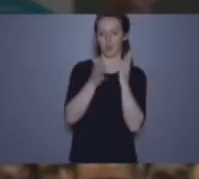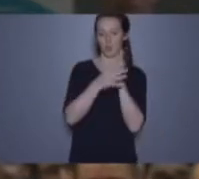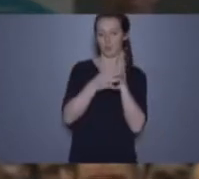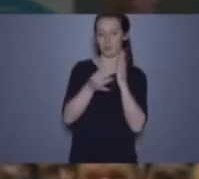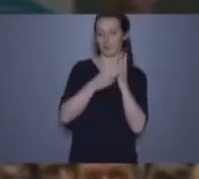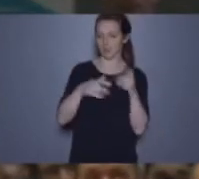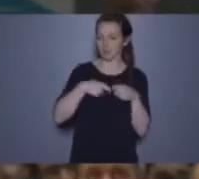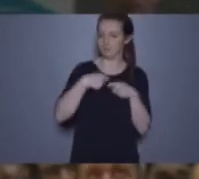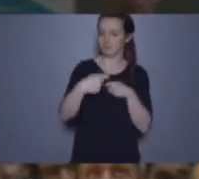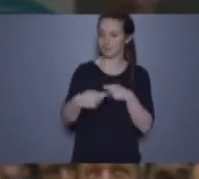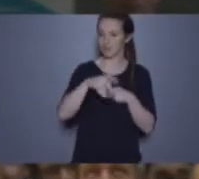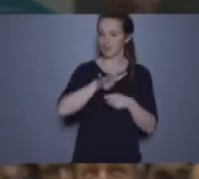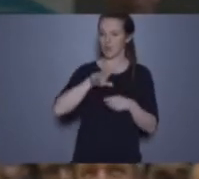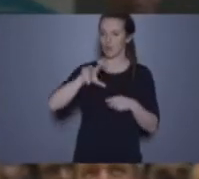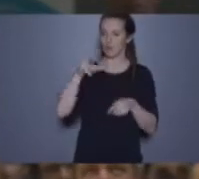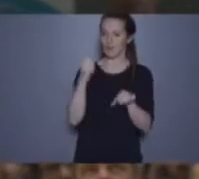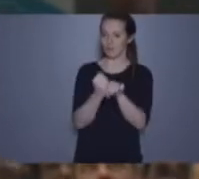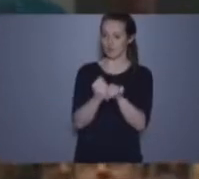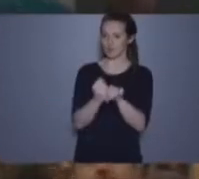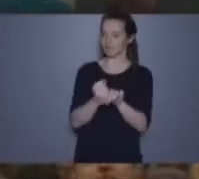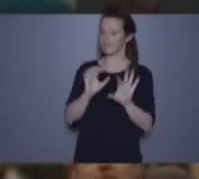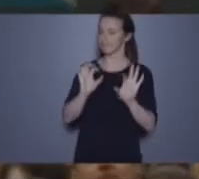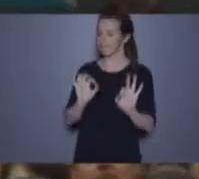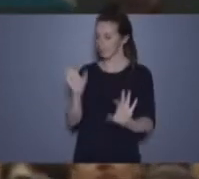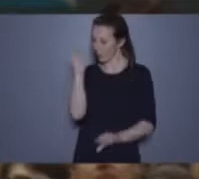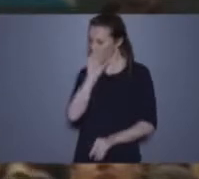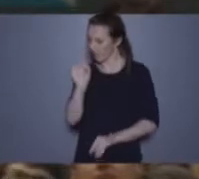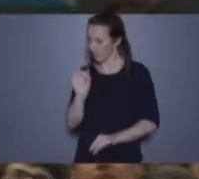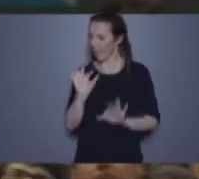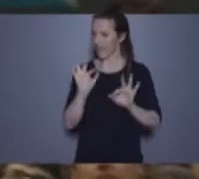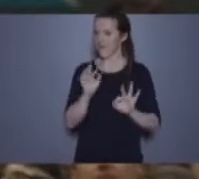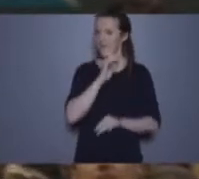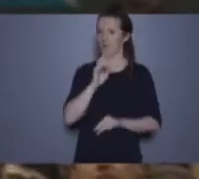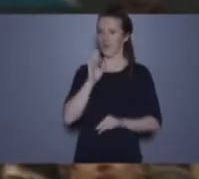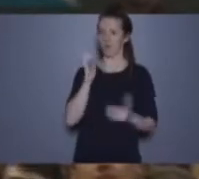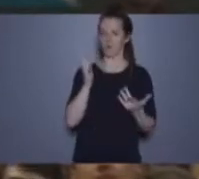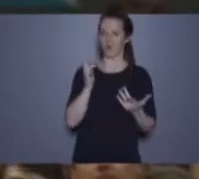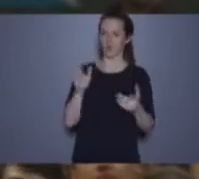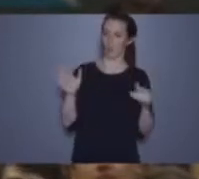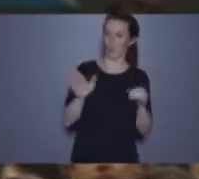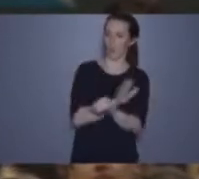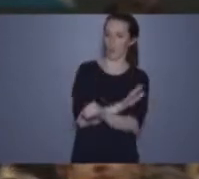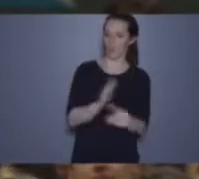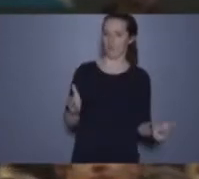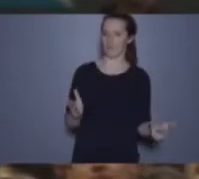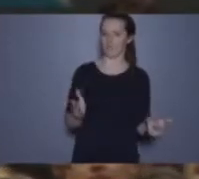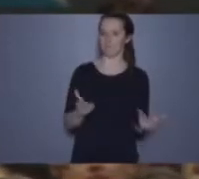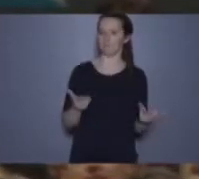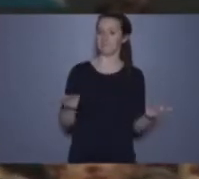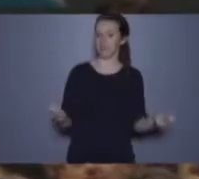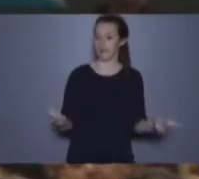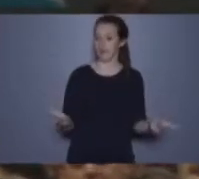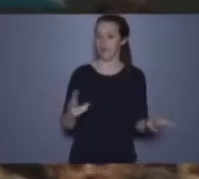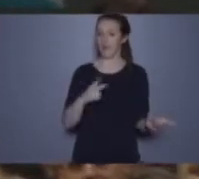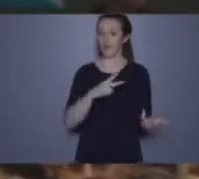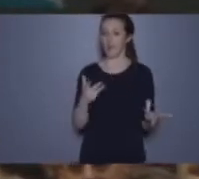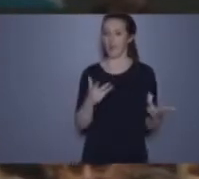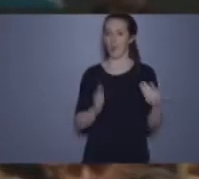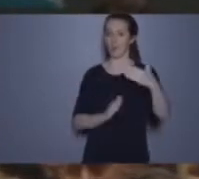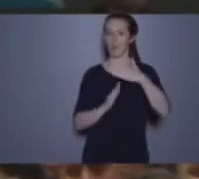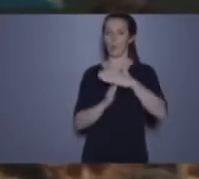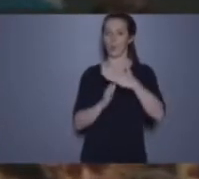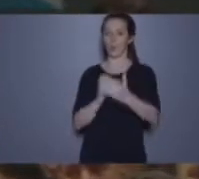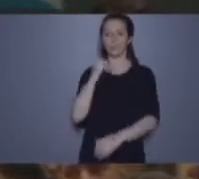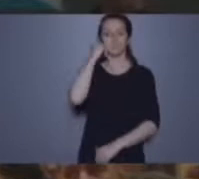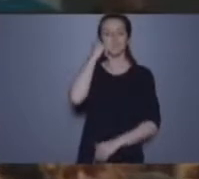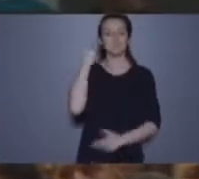43 ans. Retenez ce chiffre. 43 ans pour avoir la retraite à taux plein. Et là-dessus arrive le compte